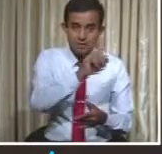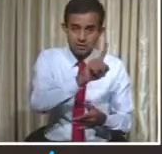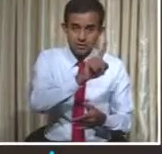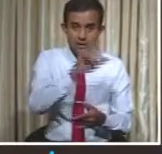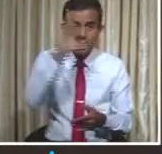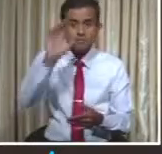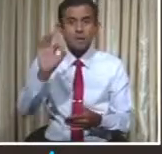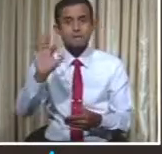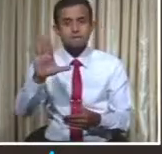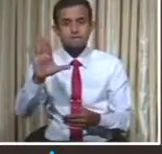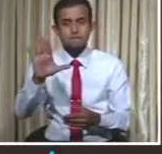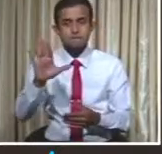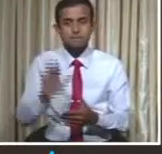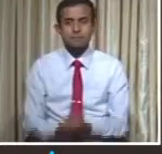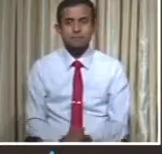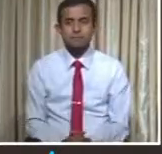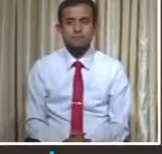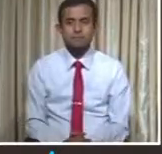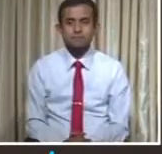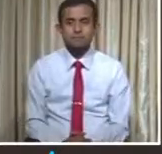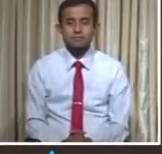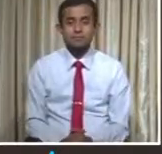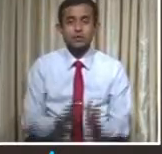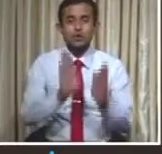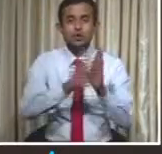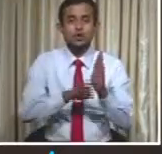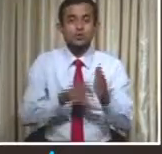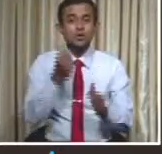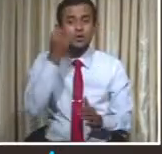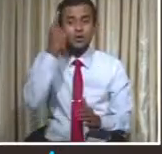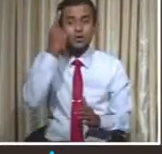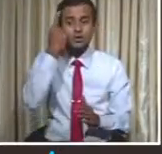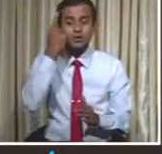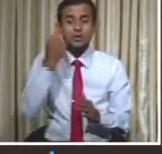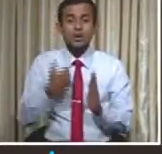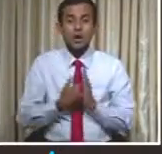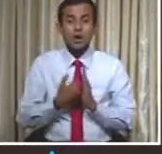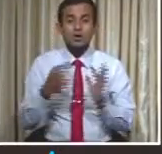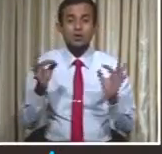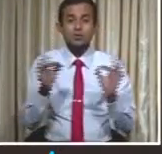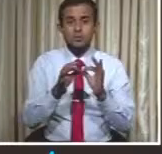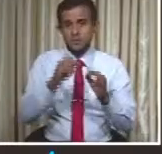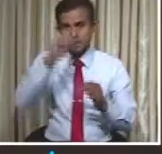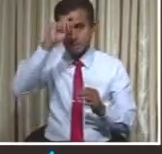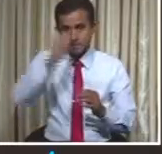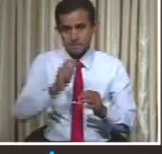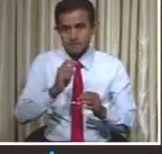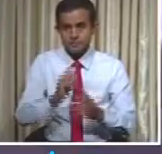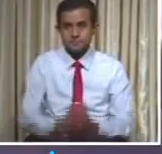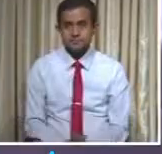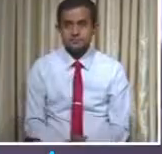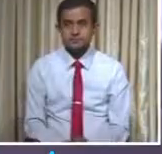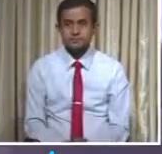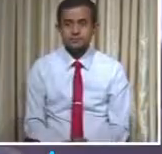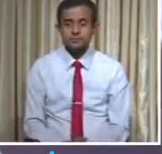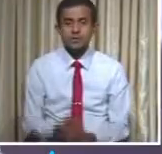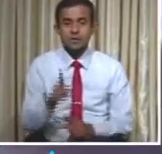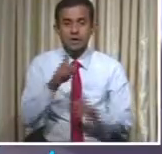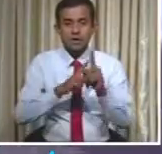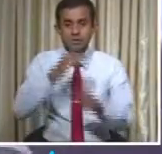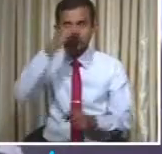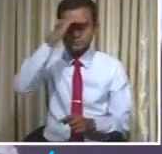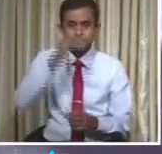ප්‍රභාග පහ දක්වා කපාහැරීමේ යෝජනාව ගරු බුද්ධික පතිරණ මැතිතුමා ගරු